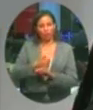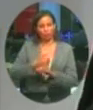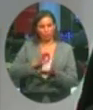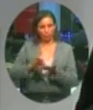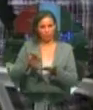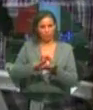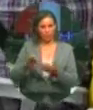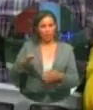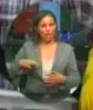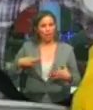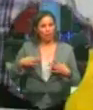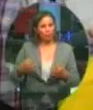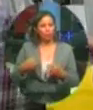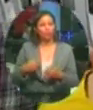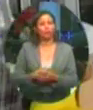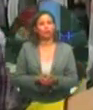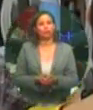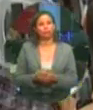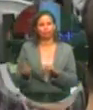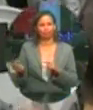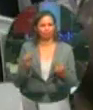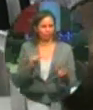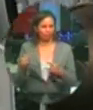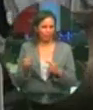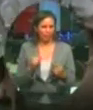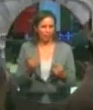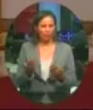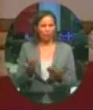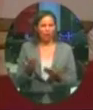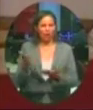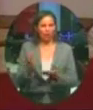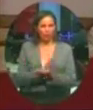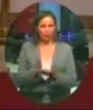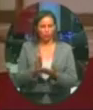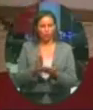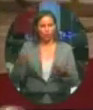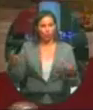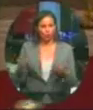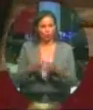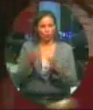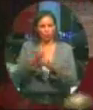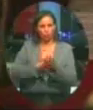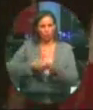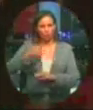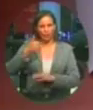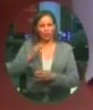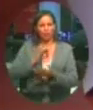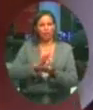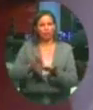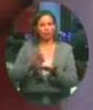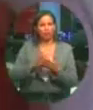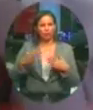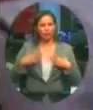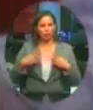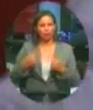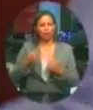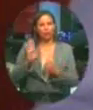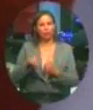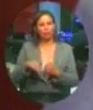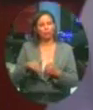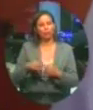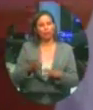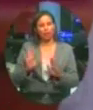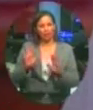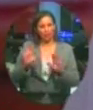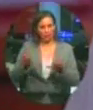קרב גרסאות בשבוע שעבר סביב המתווה שגובש בידי מנכ"ל משרד הבריאות ונשיא המדינה. עם פרסום המתווה